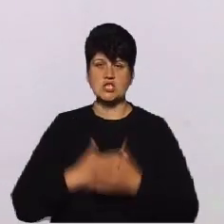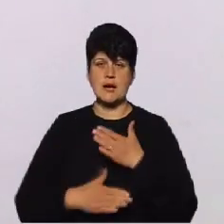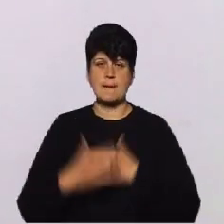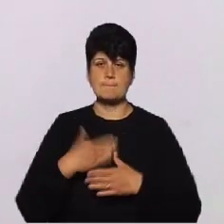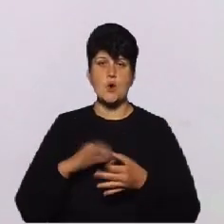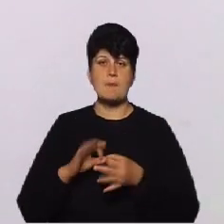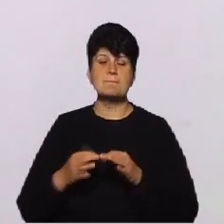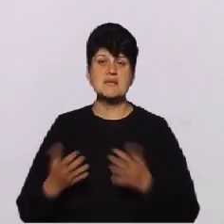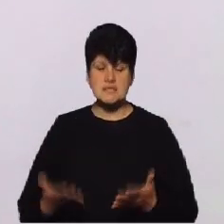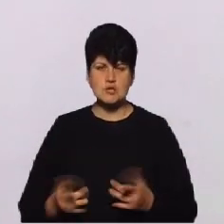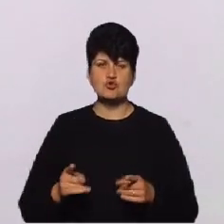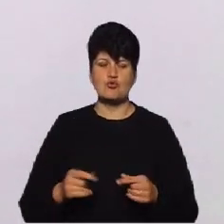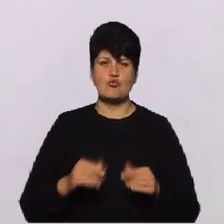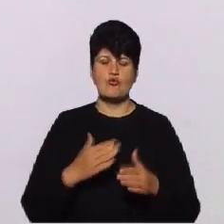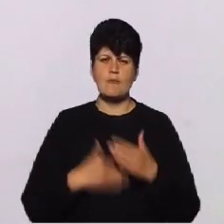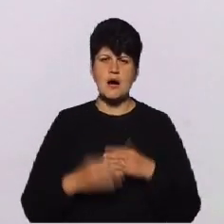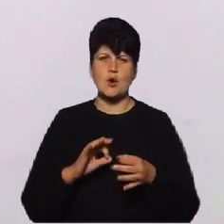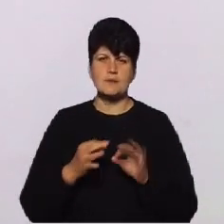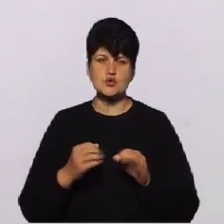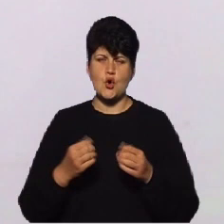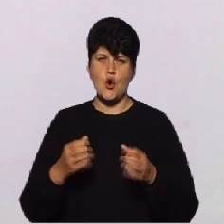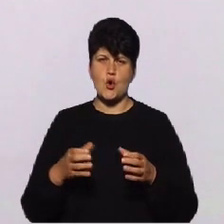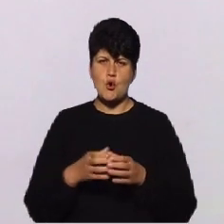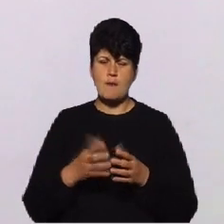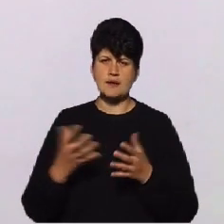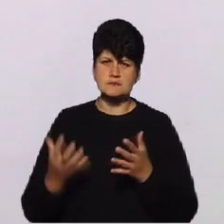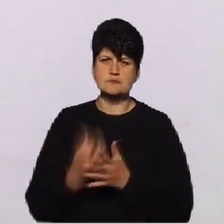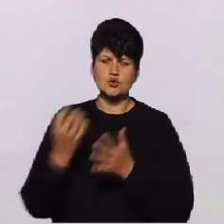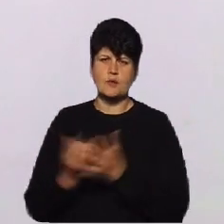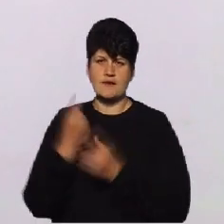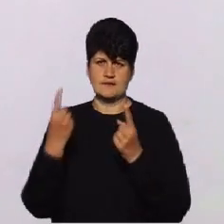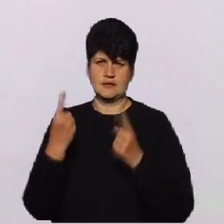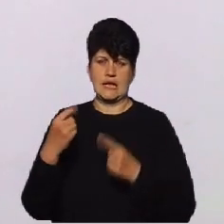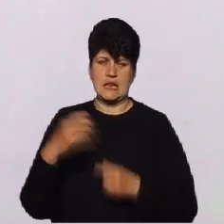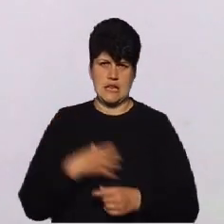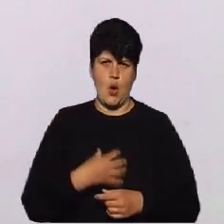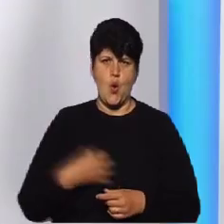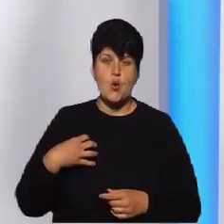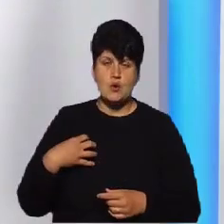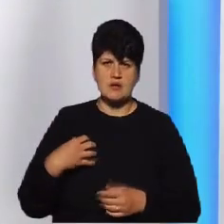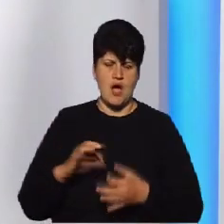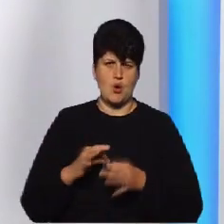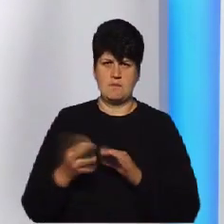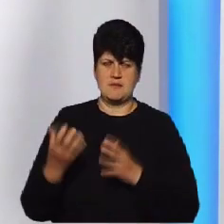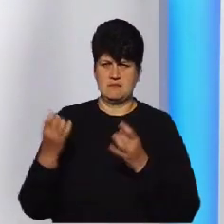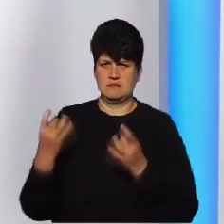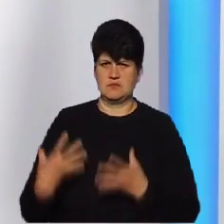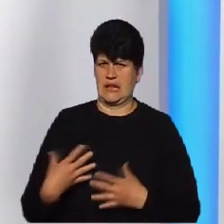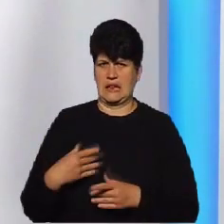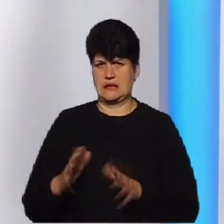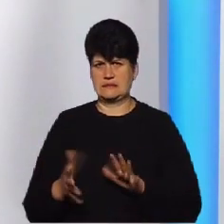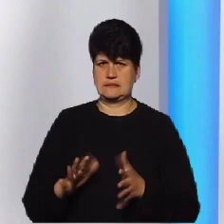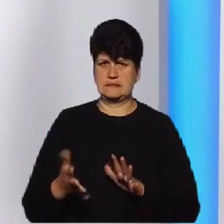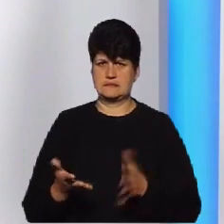в паралімпійської команди виходить кожного дня здобувати такі високі нагороди, а в олімпійців щось не дуже?